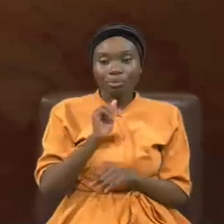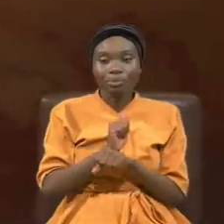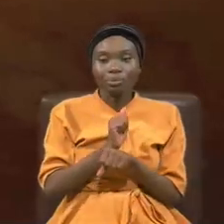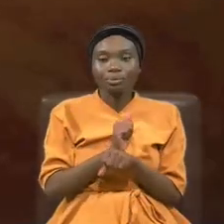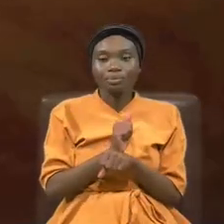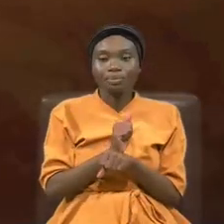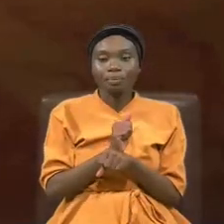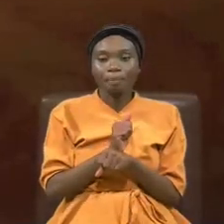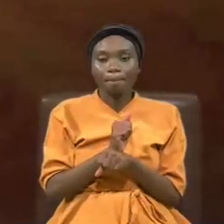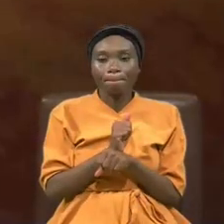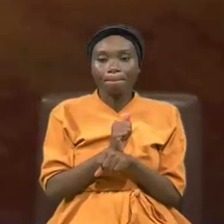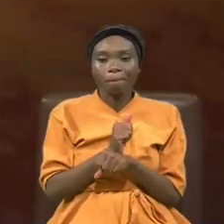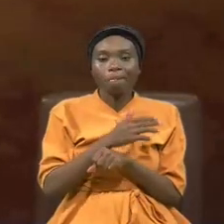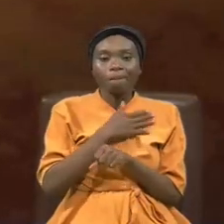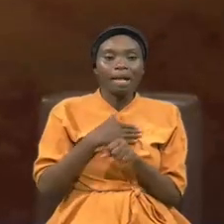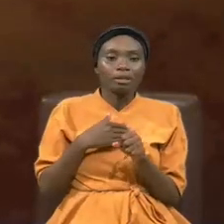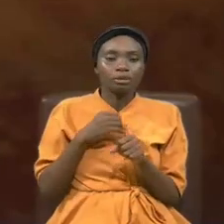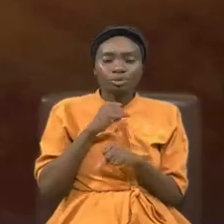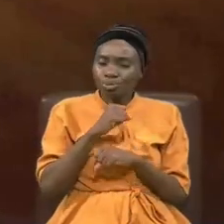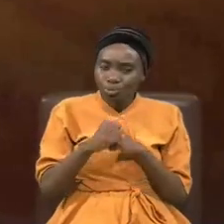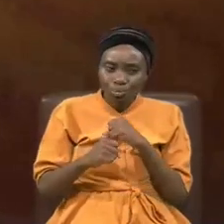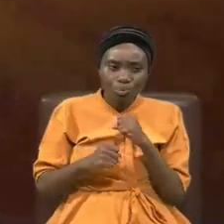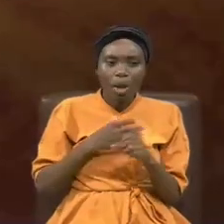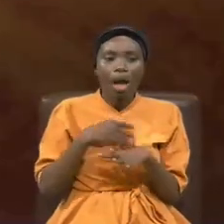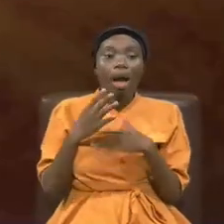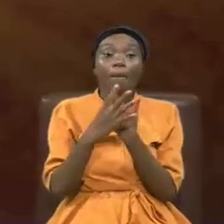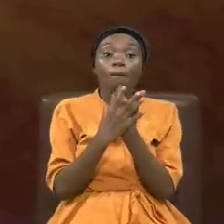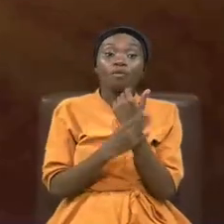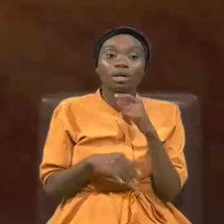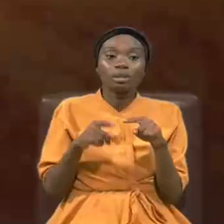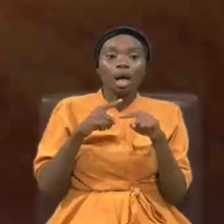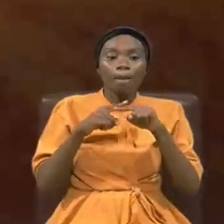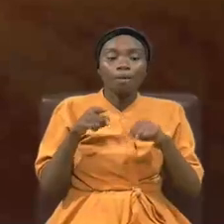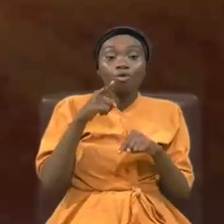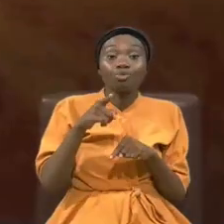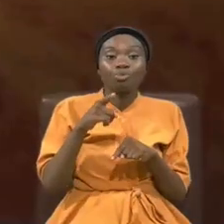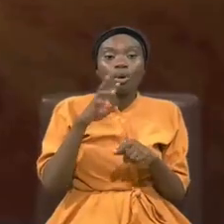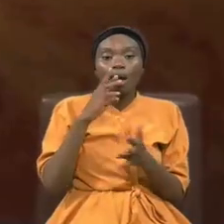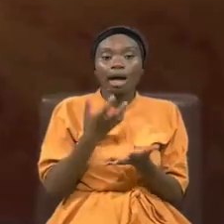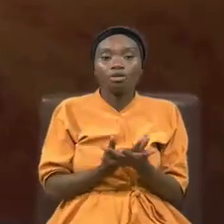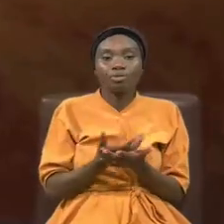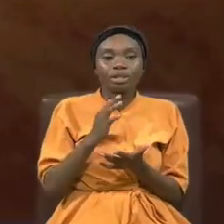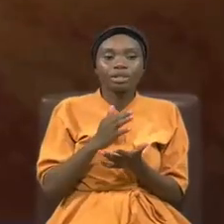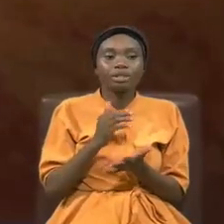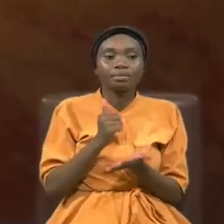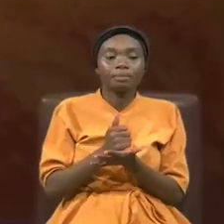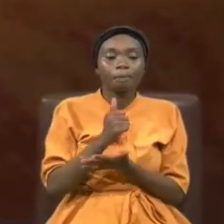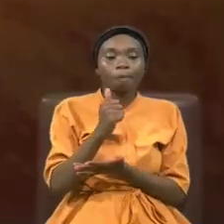tribulation et ta pauvreté, bien que tu sois riche. »